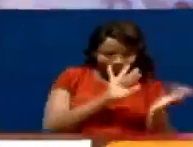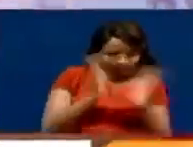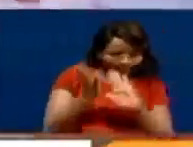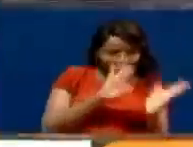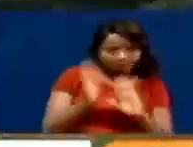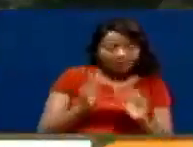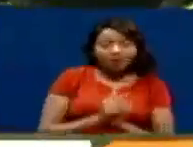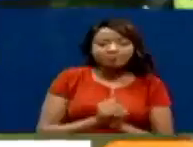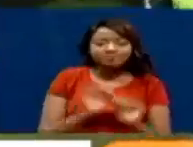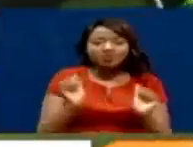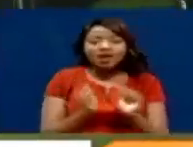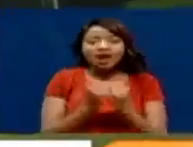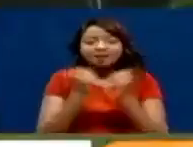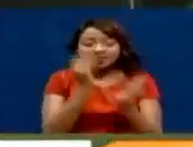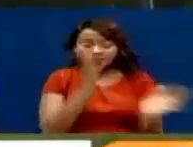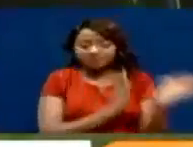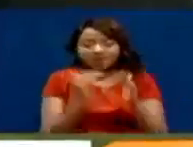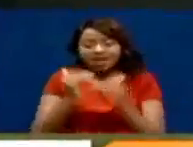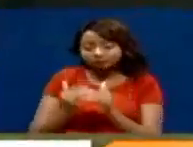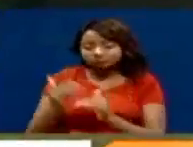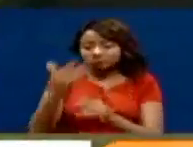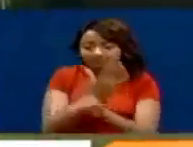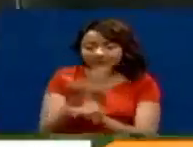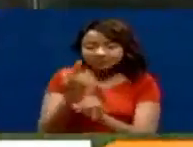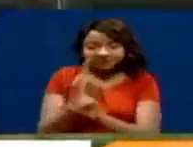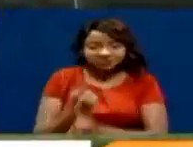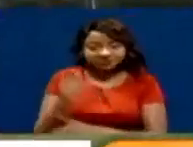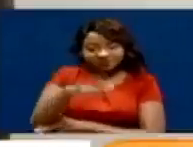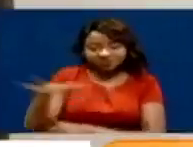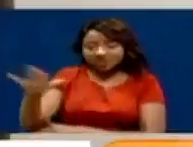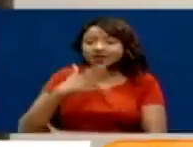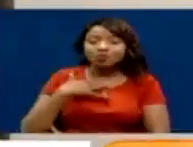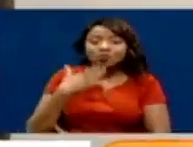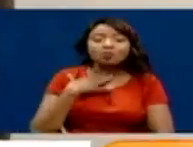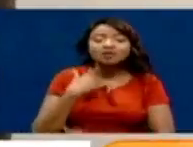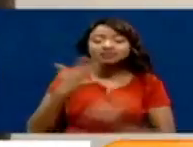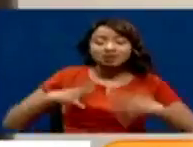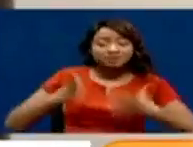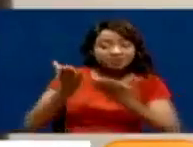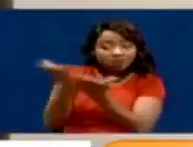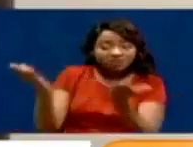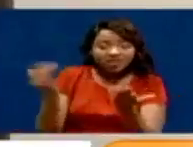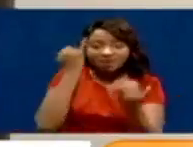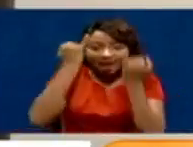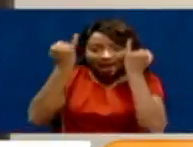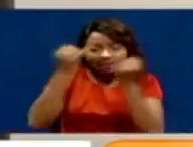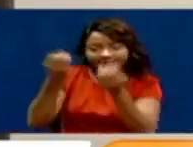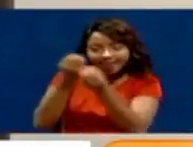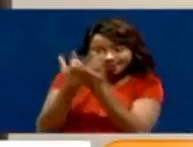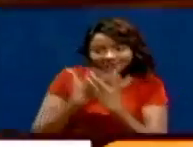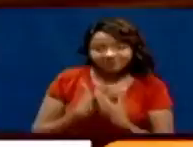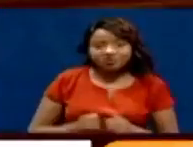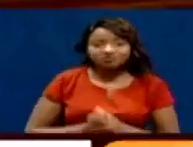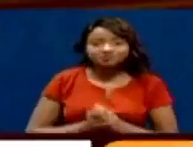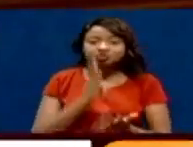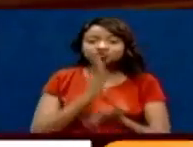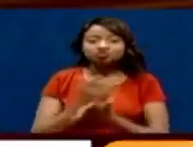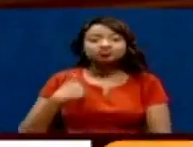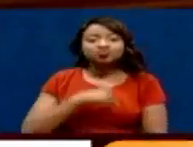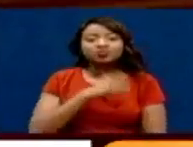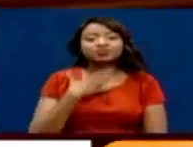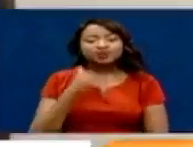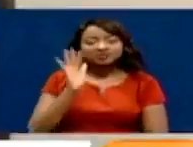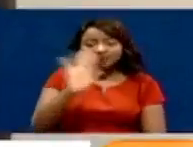katika maeneo mbalimbali kupokea maoni ya Wakenya. We want to request Kenyans to be patient, and when